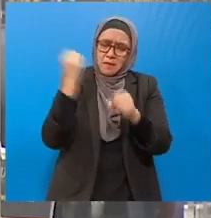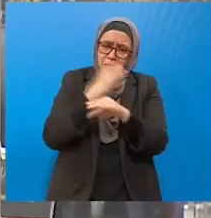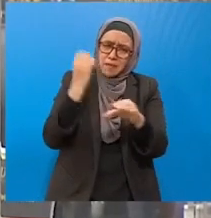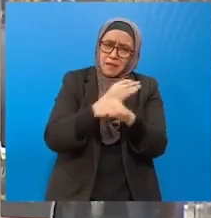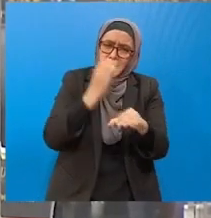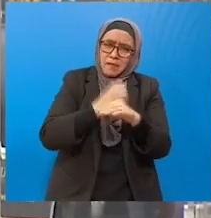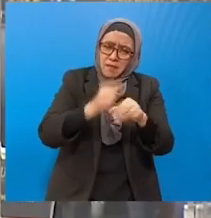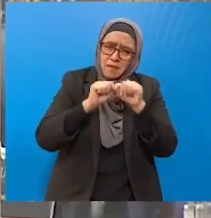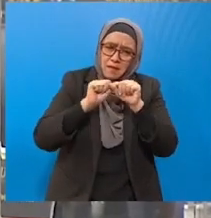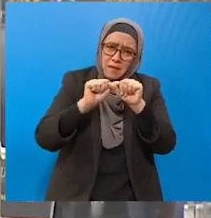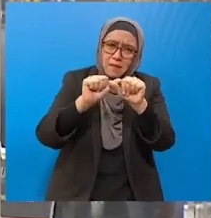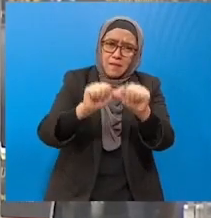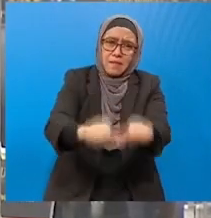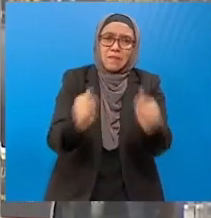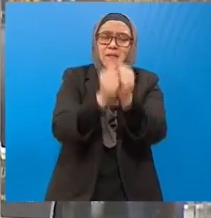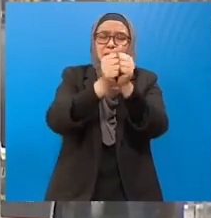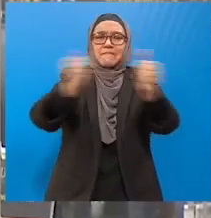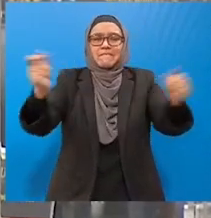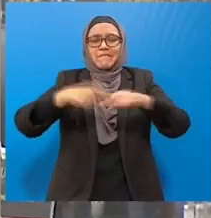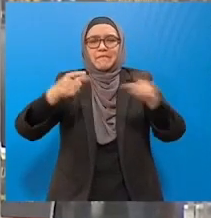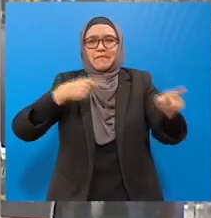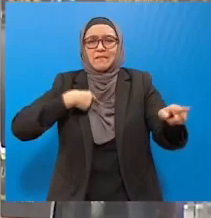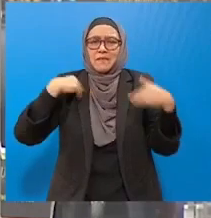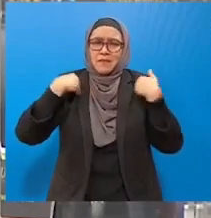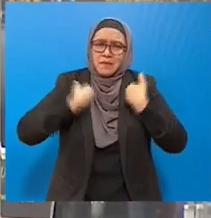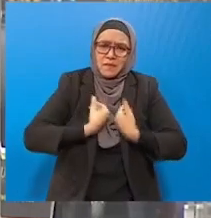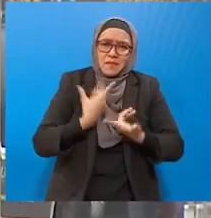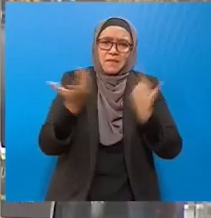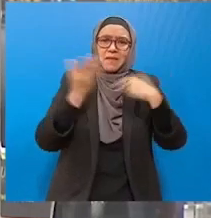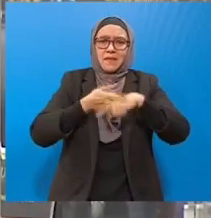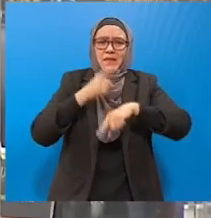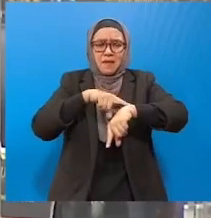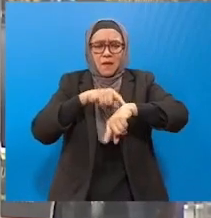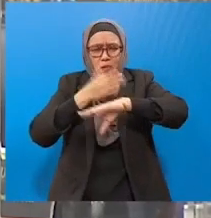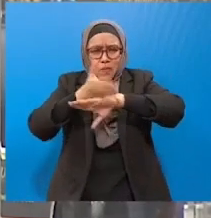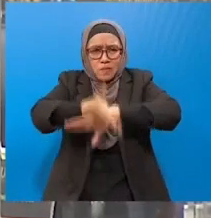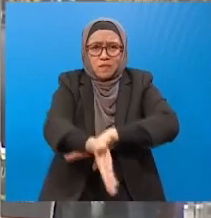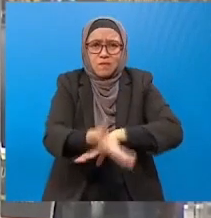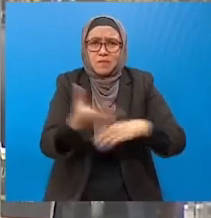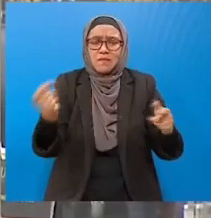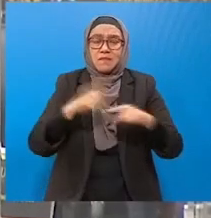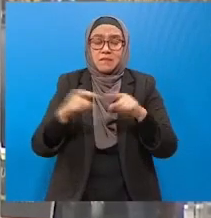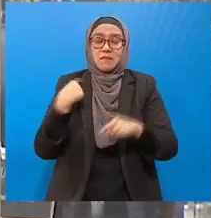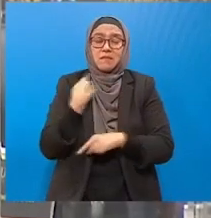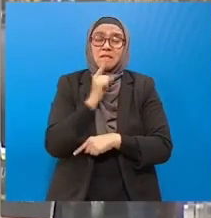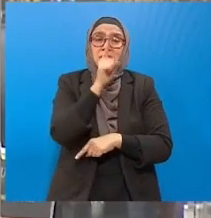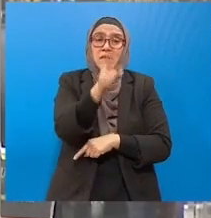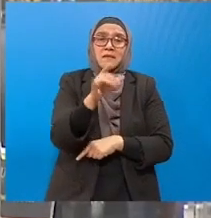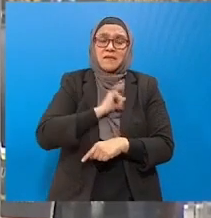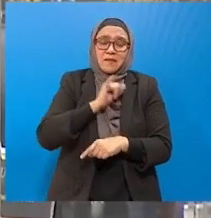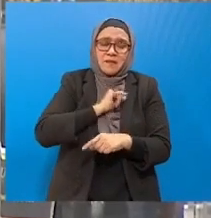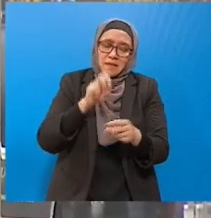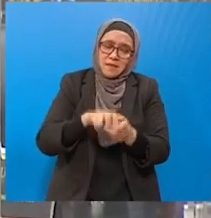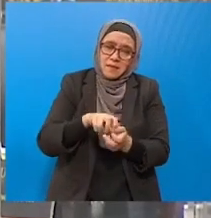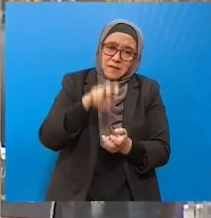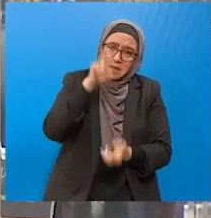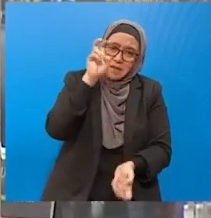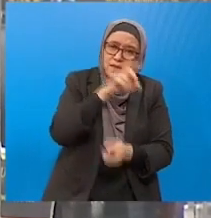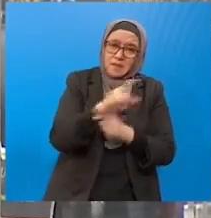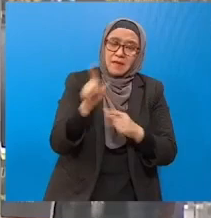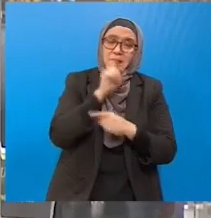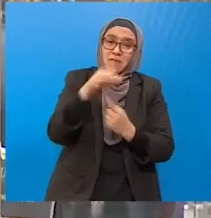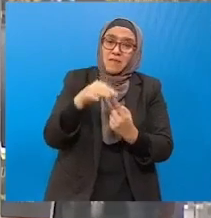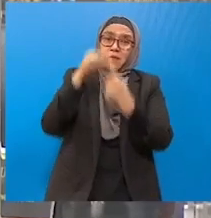tanpa mengenal pernah lelah dan juga melewati sepanjang waktu begitu saya kagumi khususnya dalam Open po lima soal portrait